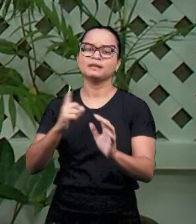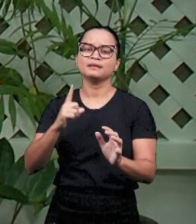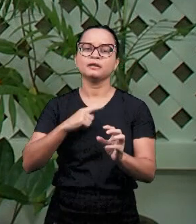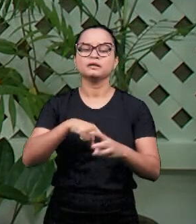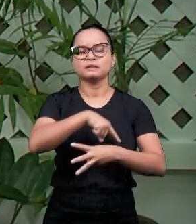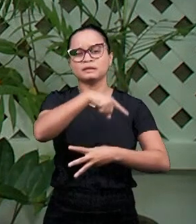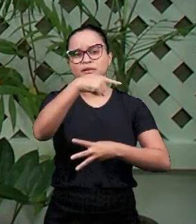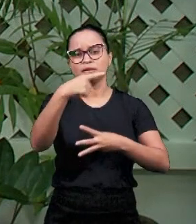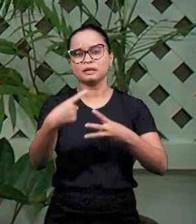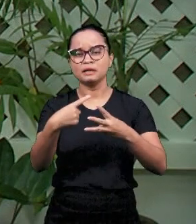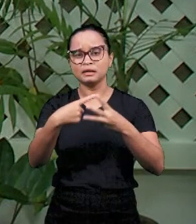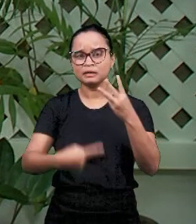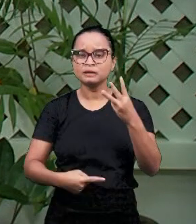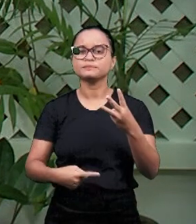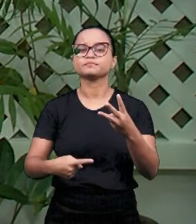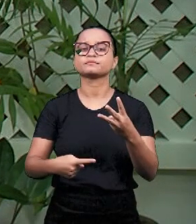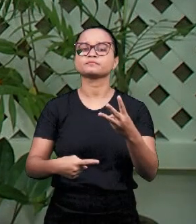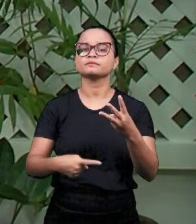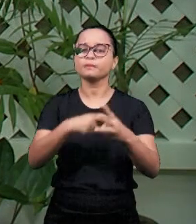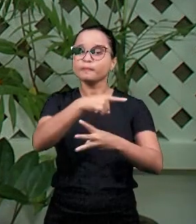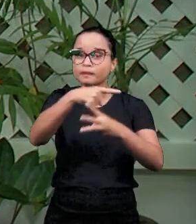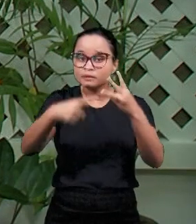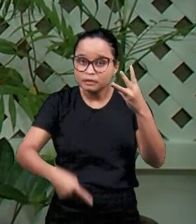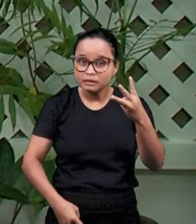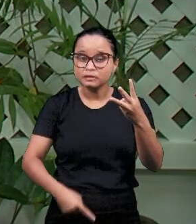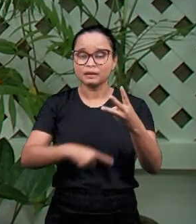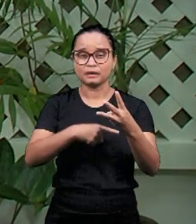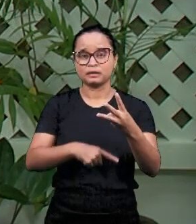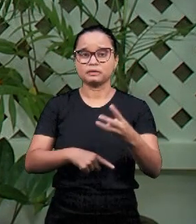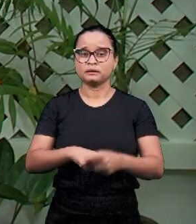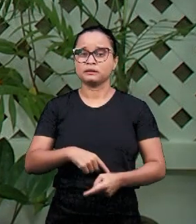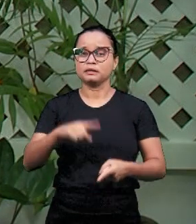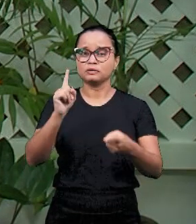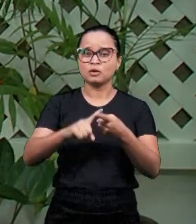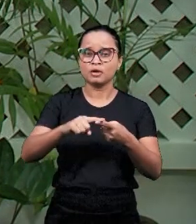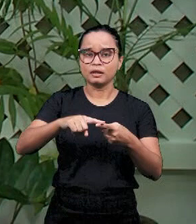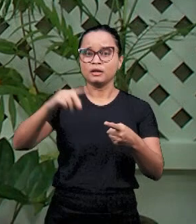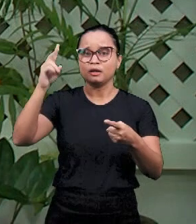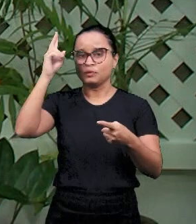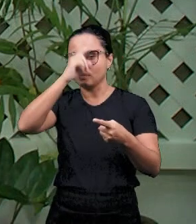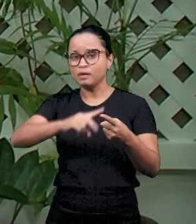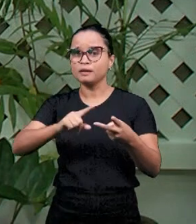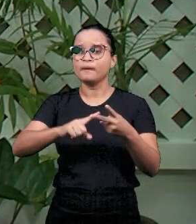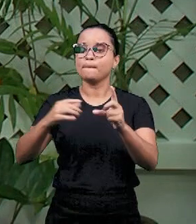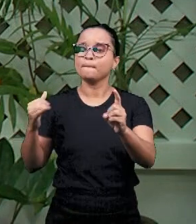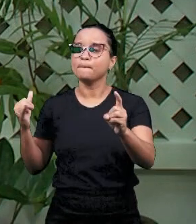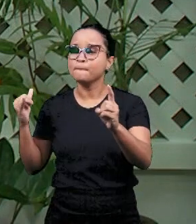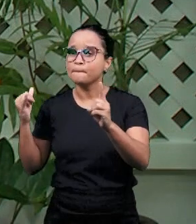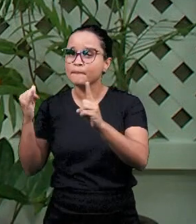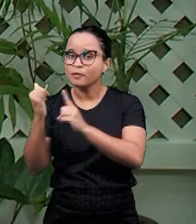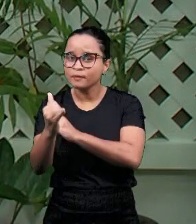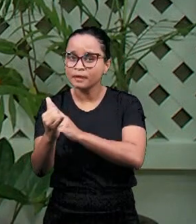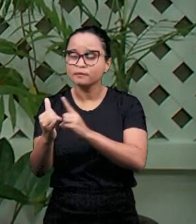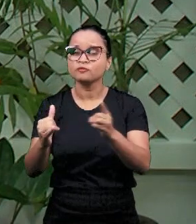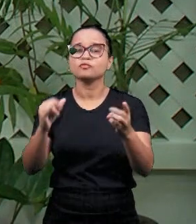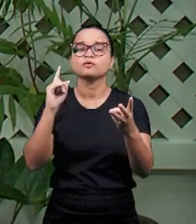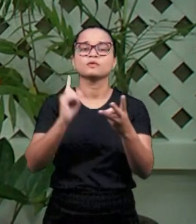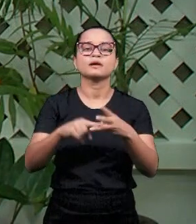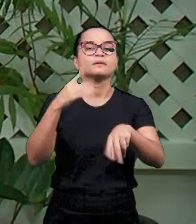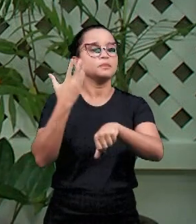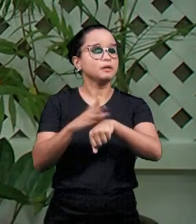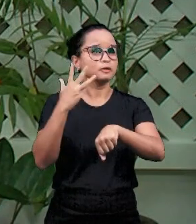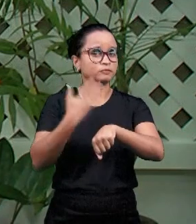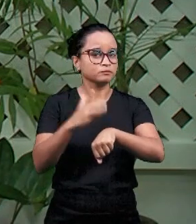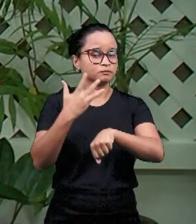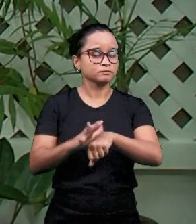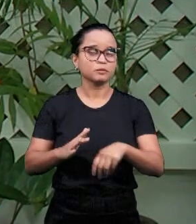même, historique, prophétique et le pratique. Donc aujourd'hui, nous allons nous rappeler le